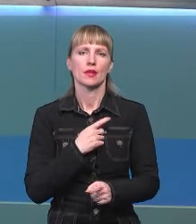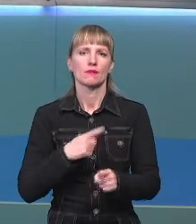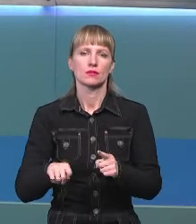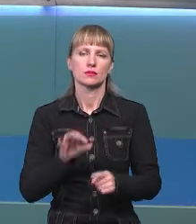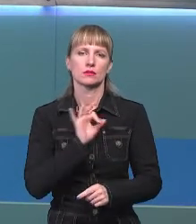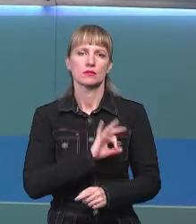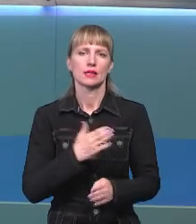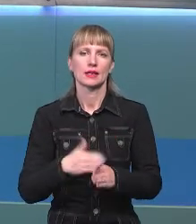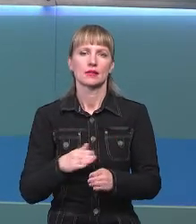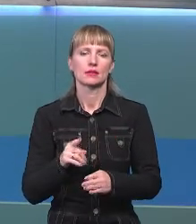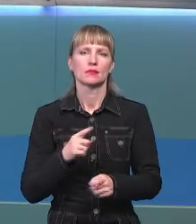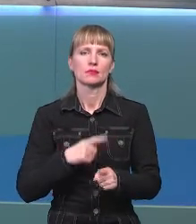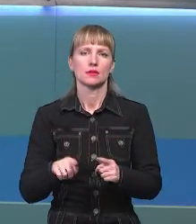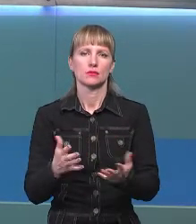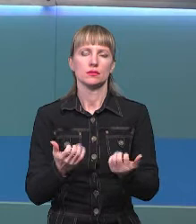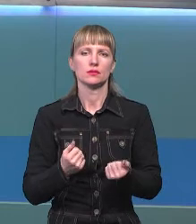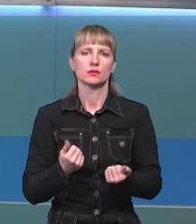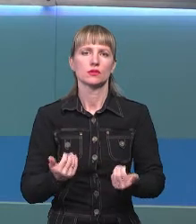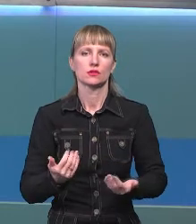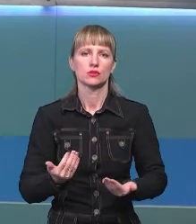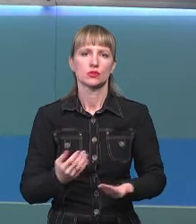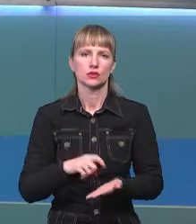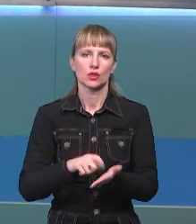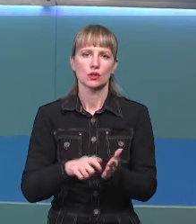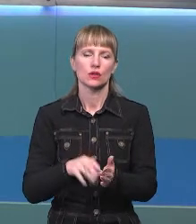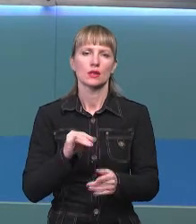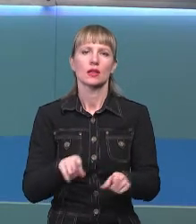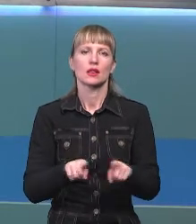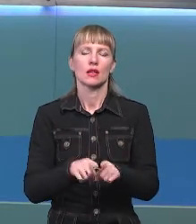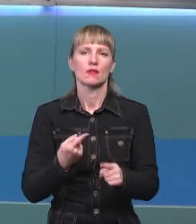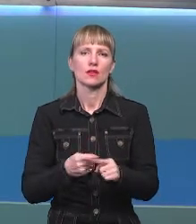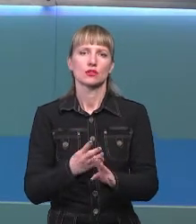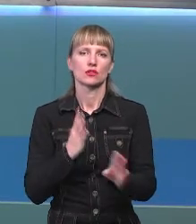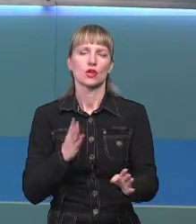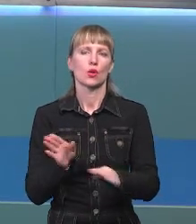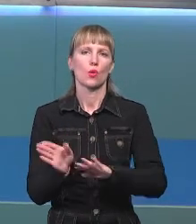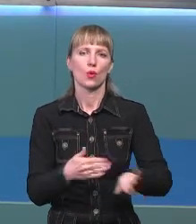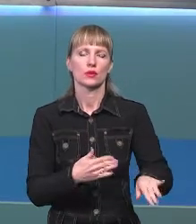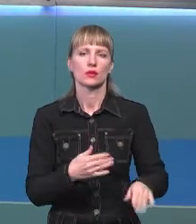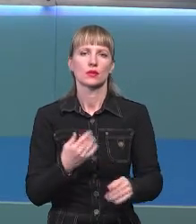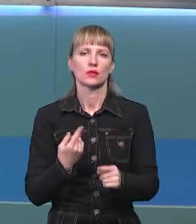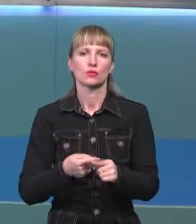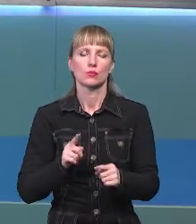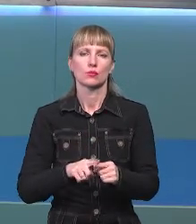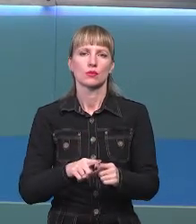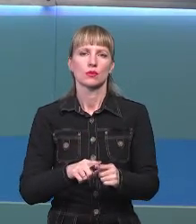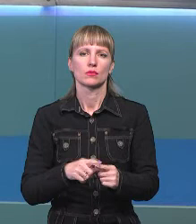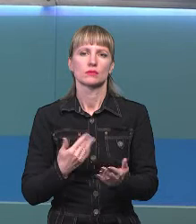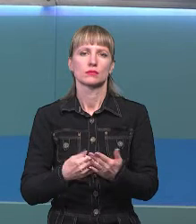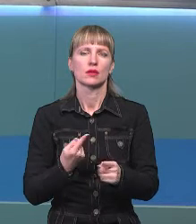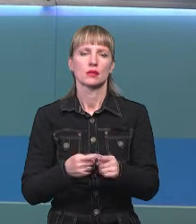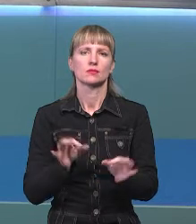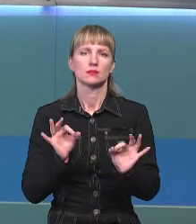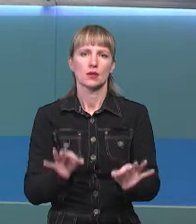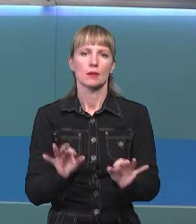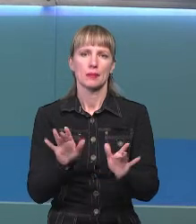швидше скористатися кредитом, швидше отримати житло, і вони також з цієї черги уходять. Тому, в принципі, це